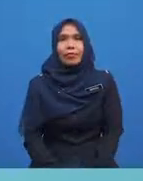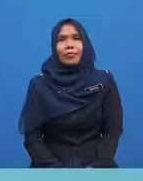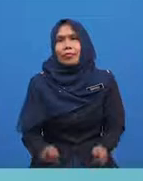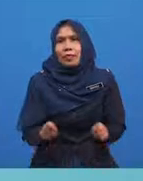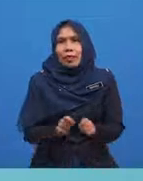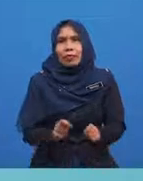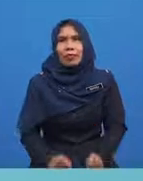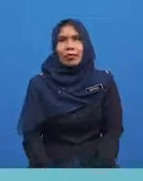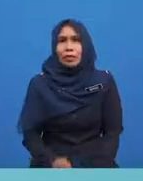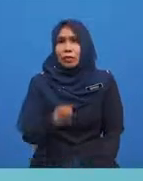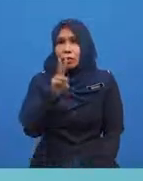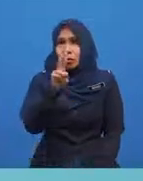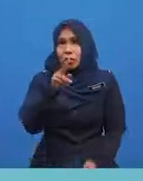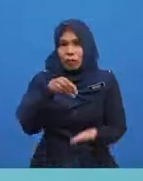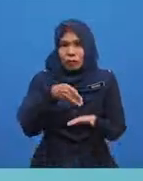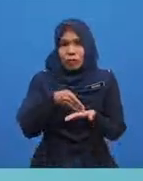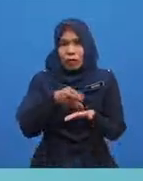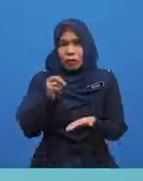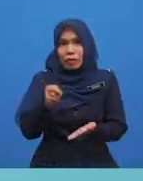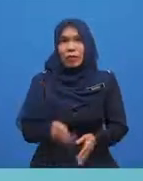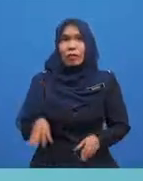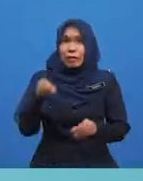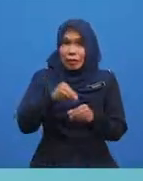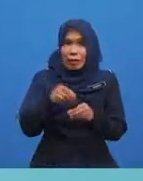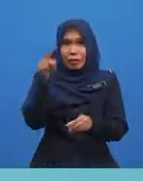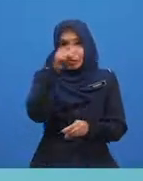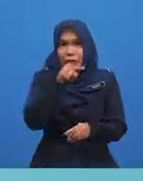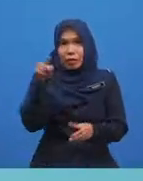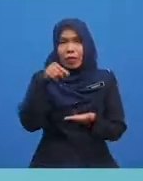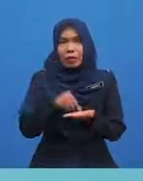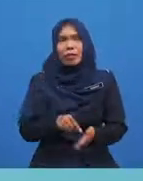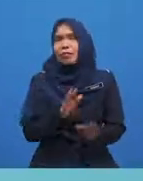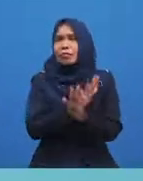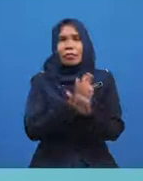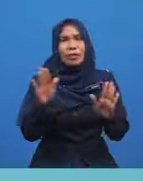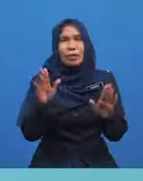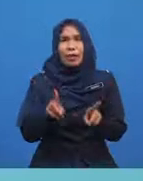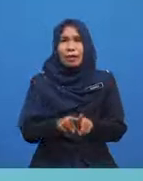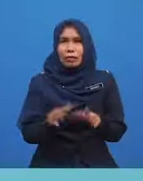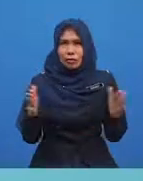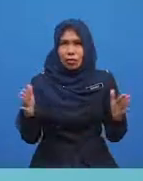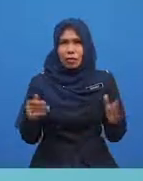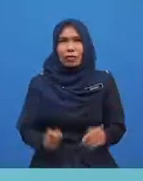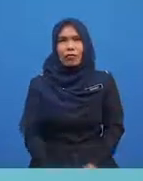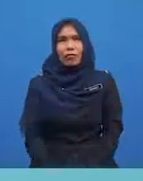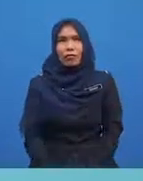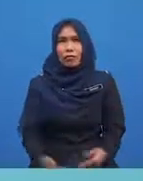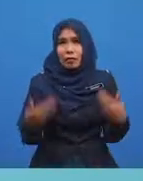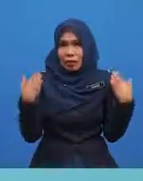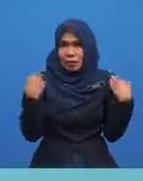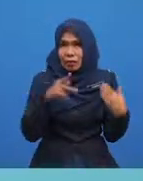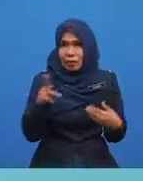Tetapi dua bahagian dalam bulatan ini tidak sama besar. Adakah